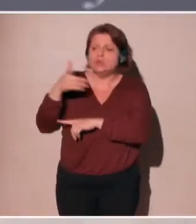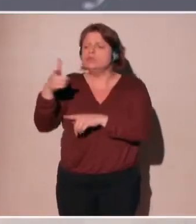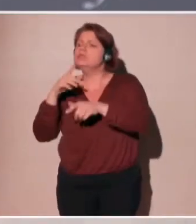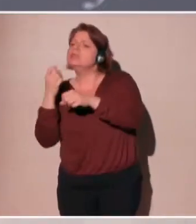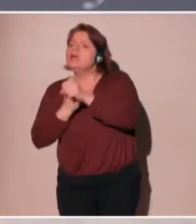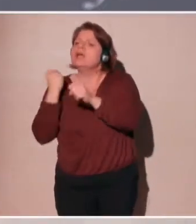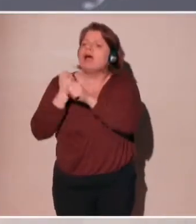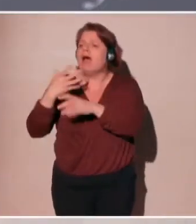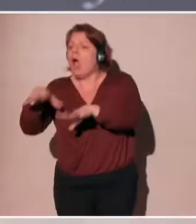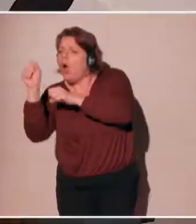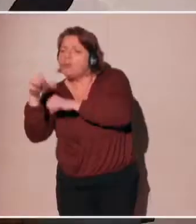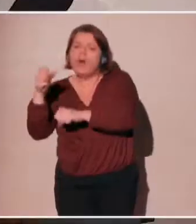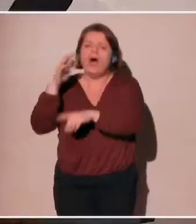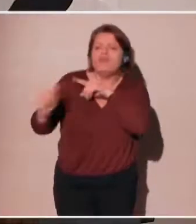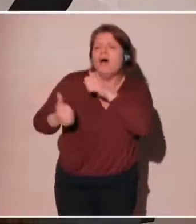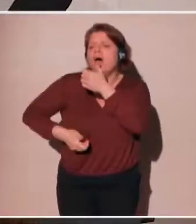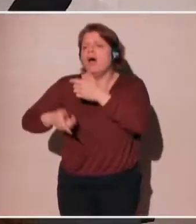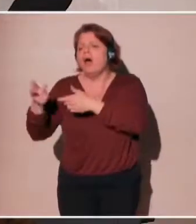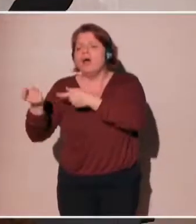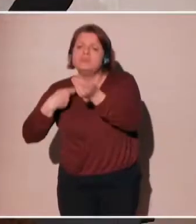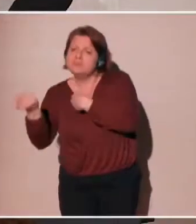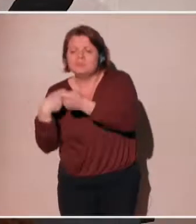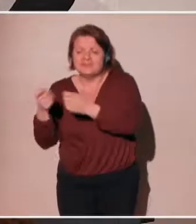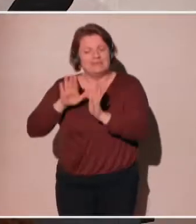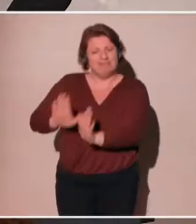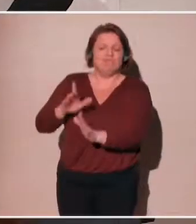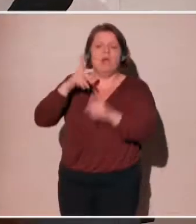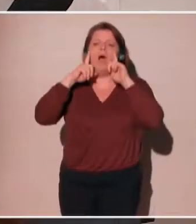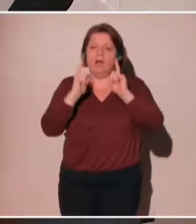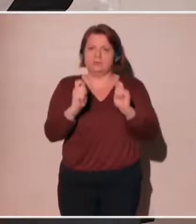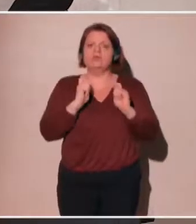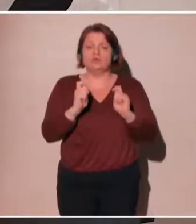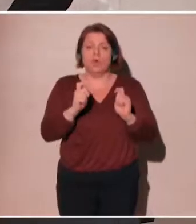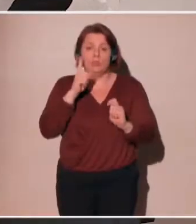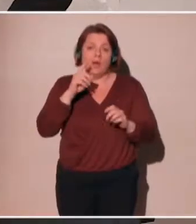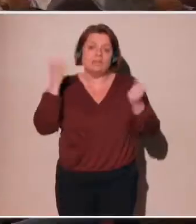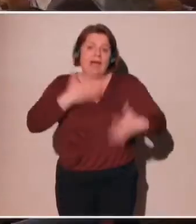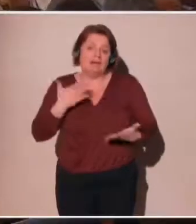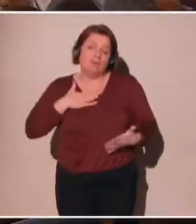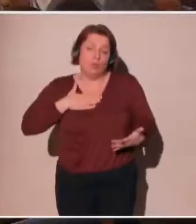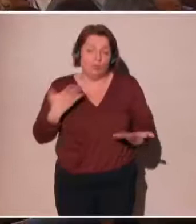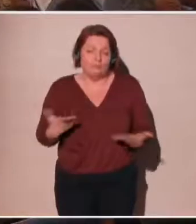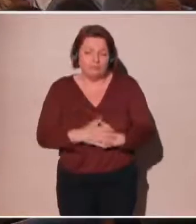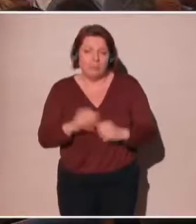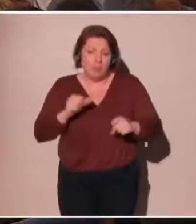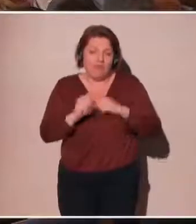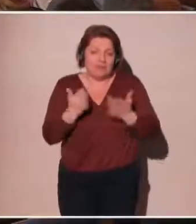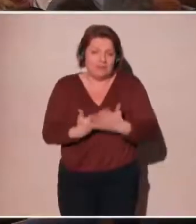emplois. Donc, il faut pas donc faisons attention à ça, parce qu'on peut faire des trucs comme ça chez nous, ça.